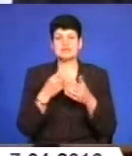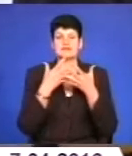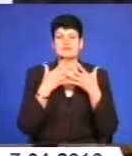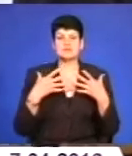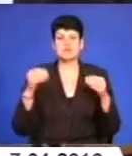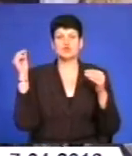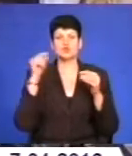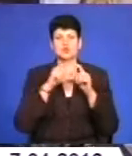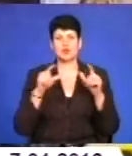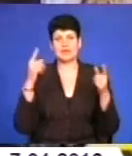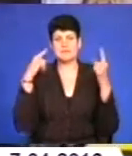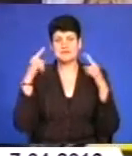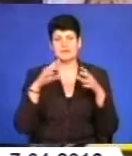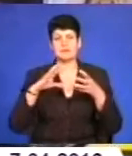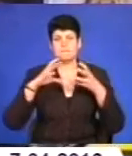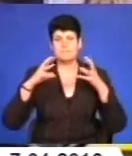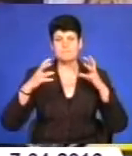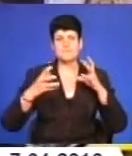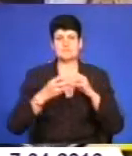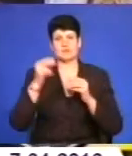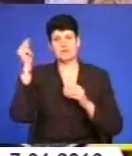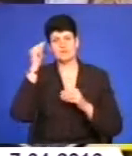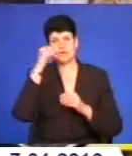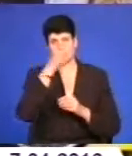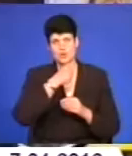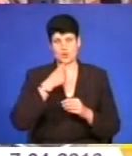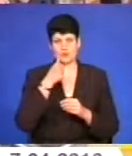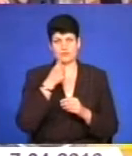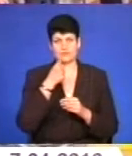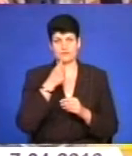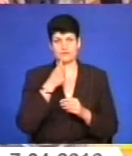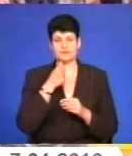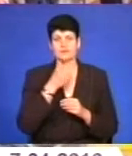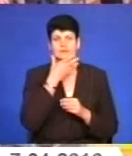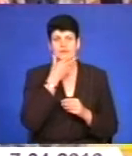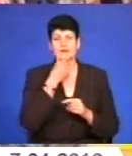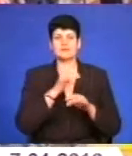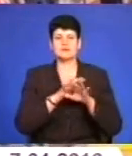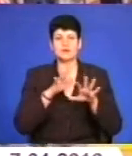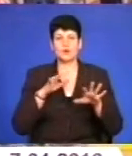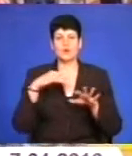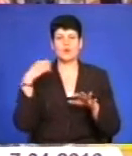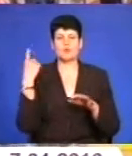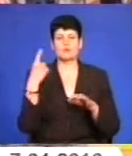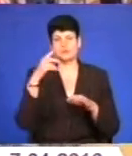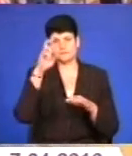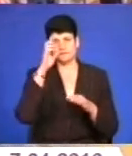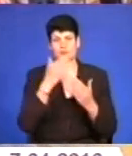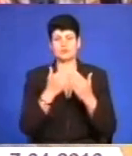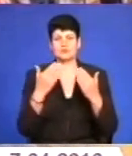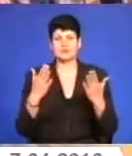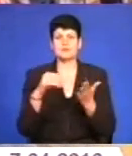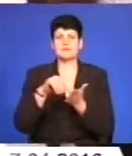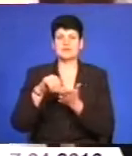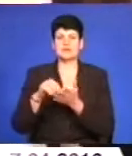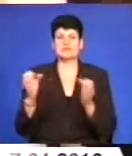школа мистецтв підводить підсумки навчального року. У затишній залі обласного краєзнавчого музею присутніх